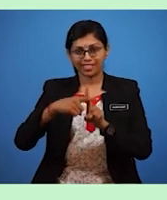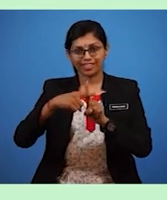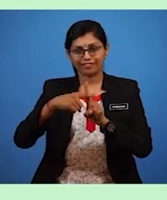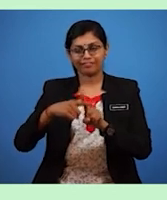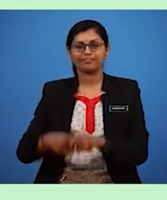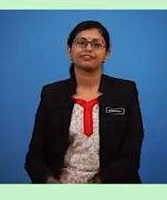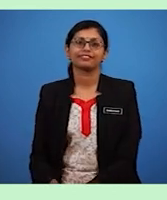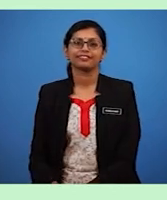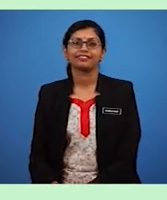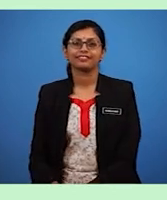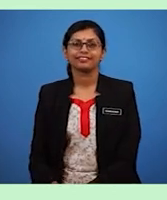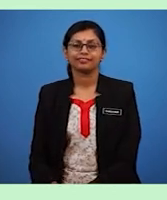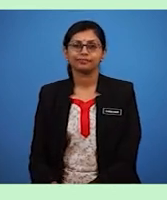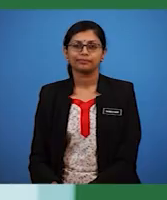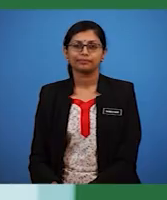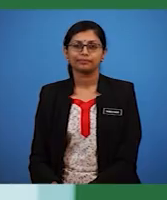elektropositif.